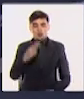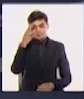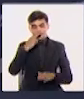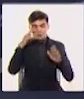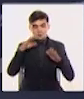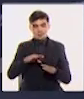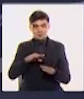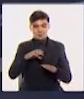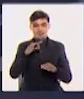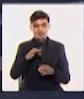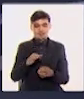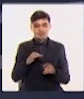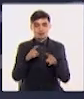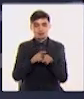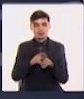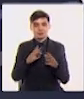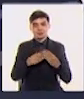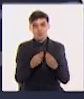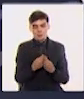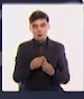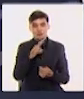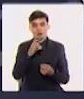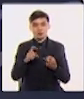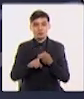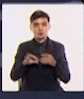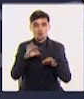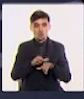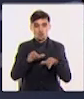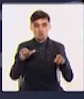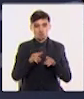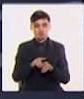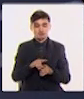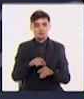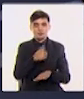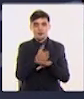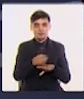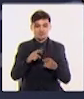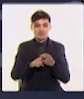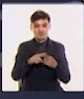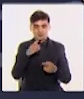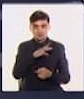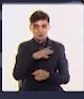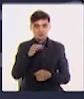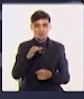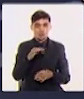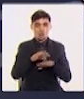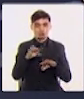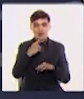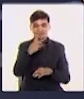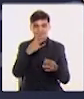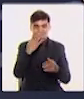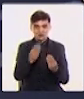Нұрсултанда бірінен кейін бірі отбасы коронавирус таралуының басты ошағы болып отыр. Күн сайын ауру бір